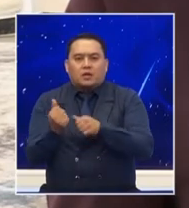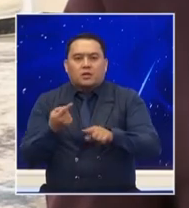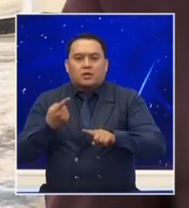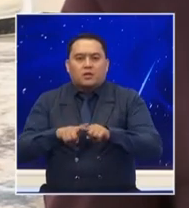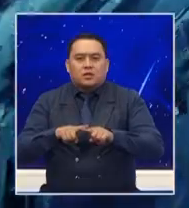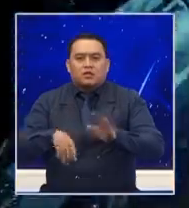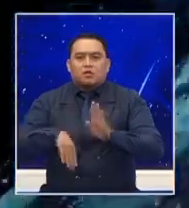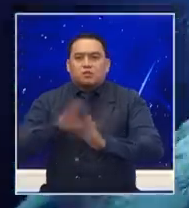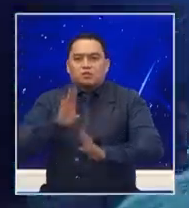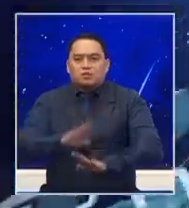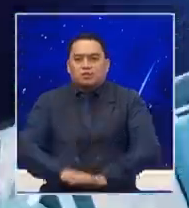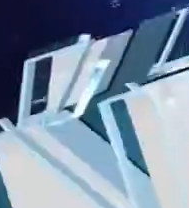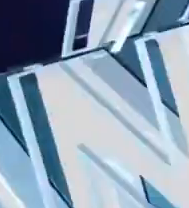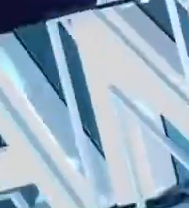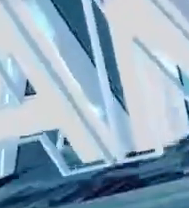нығайту.